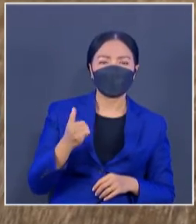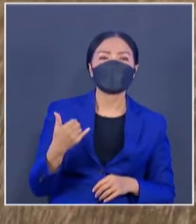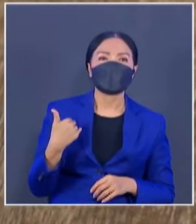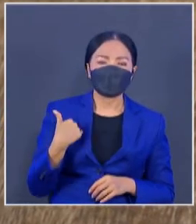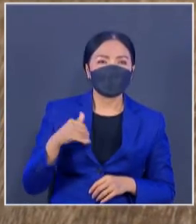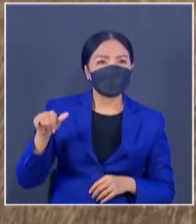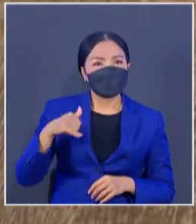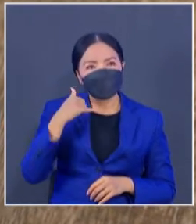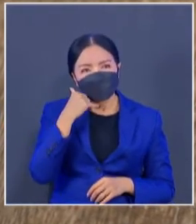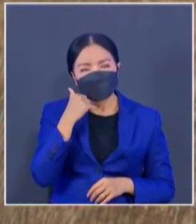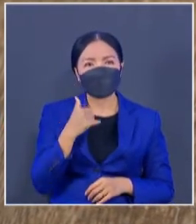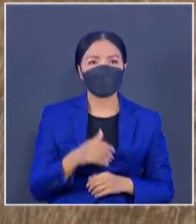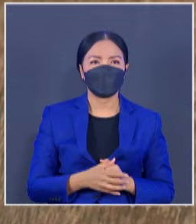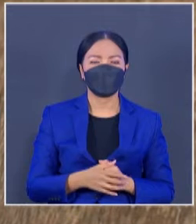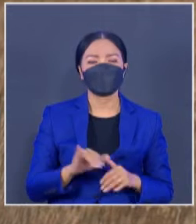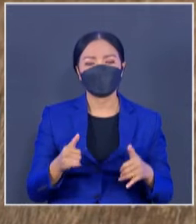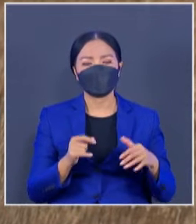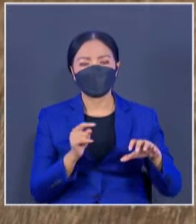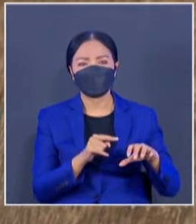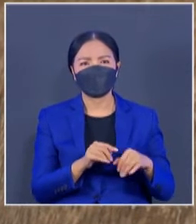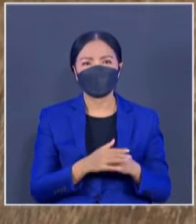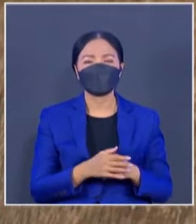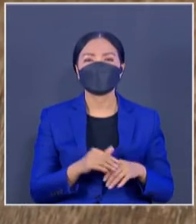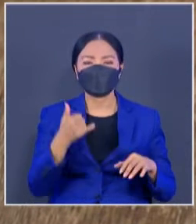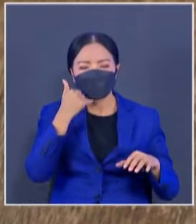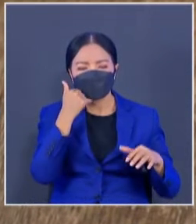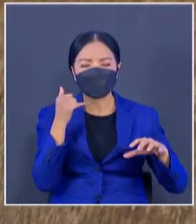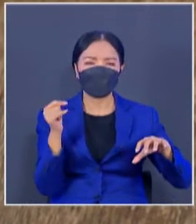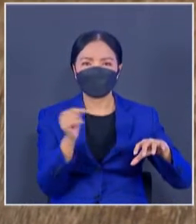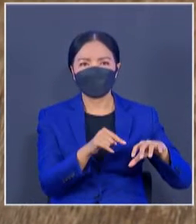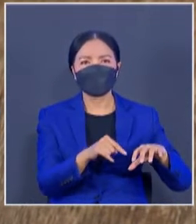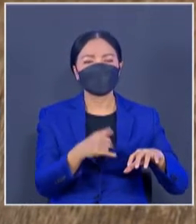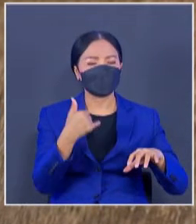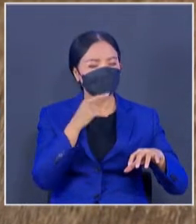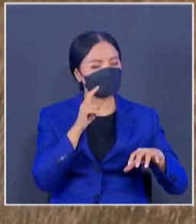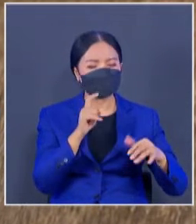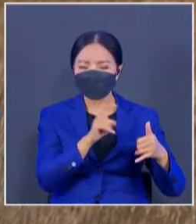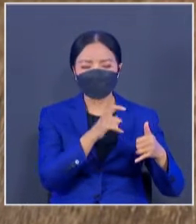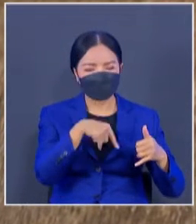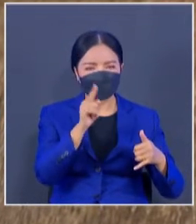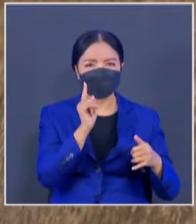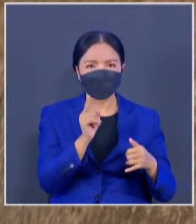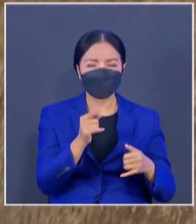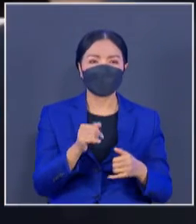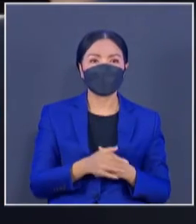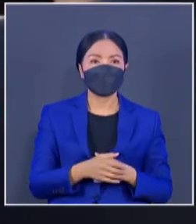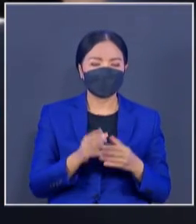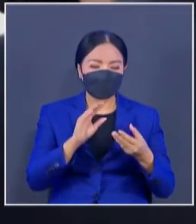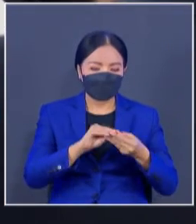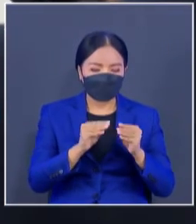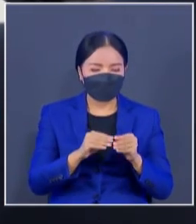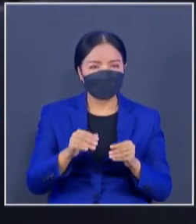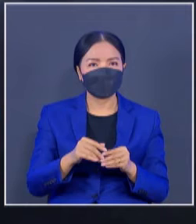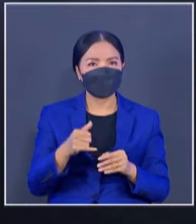ให้โทรถามผู้ให้บริการสินเชื่อที่ถูกอ้างชื่อถึงนะคะก็ตรวจสอบเบอร์ติดต่อเพื่อให้แน่ใจว่าเป็นเบอร์ที่ถูกต้